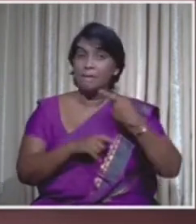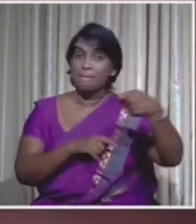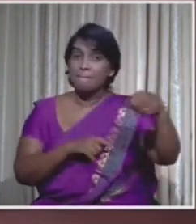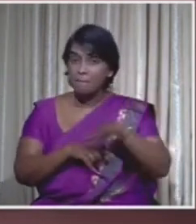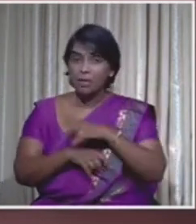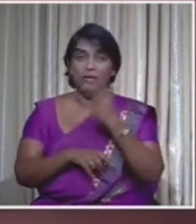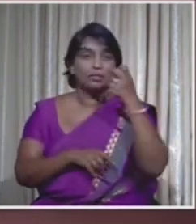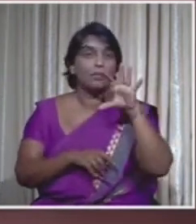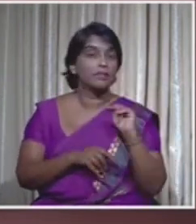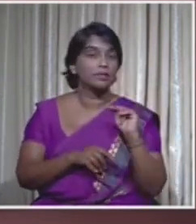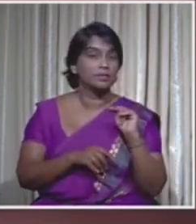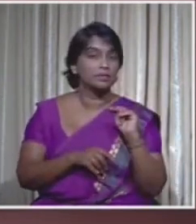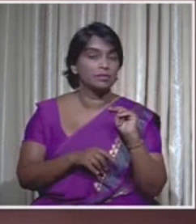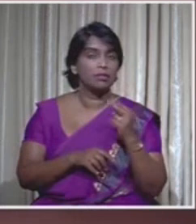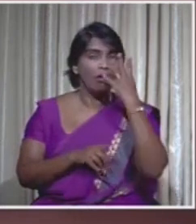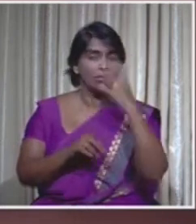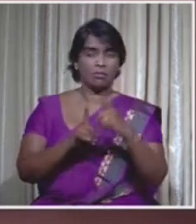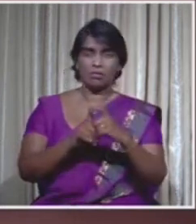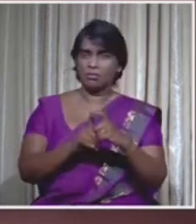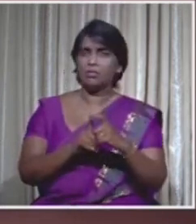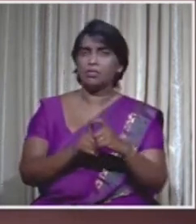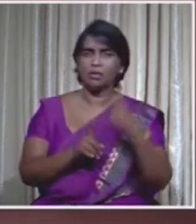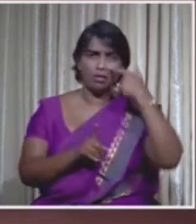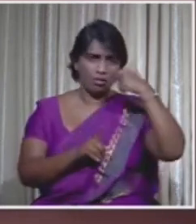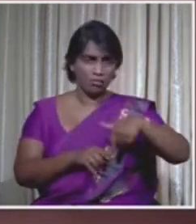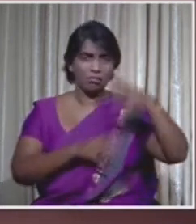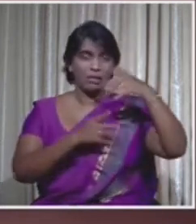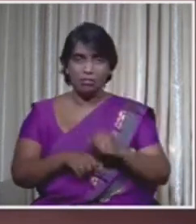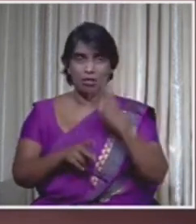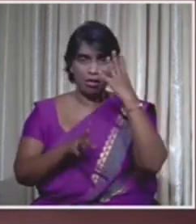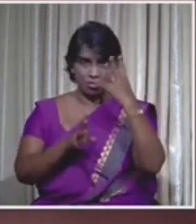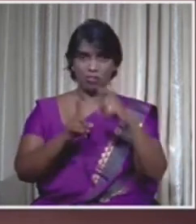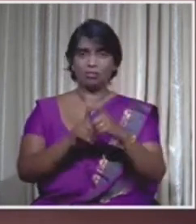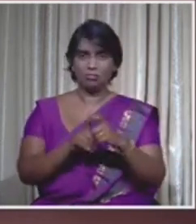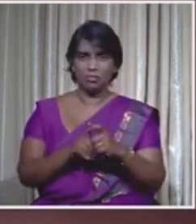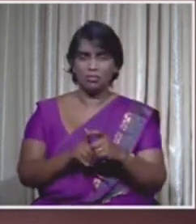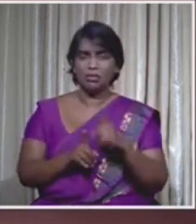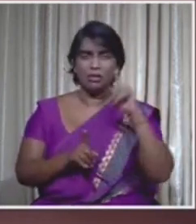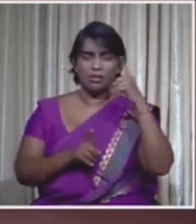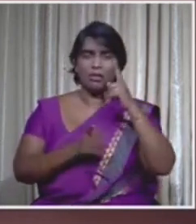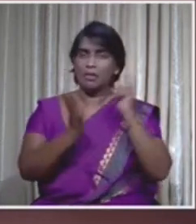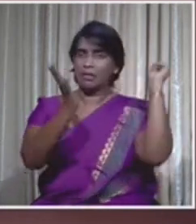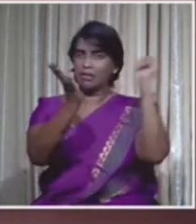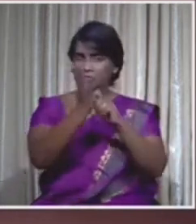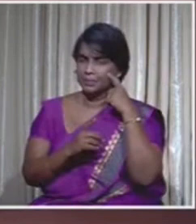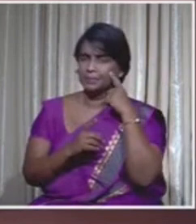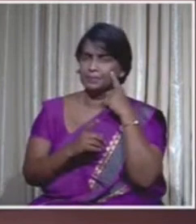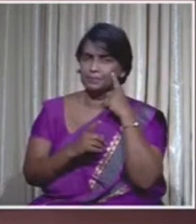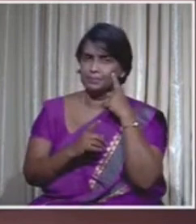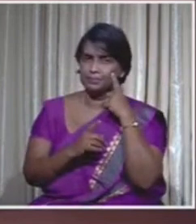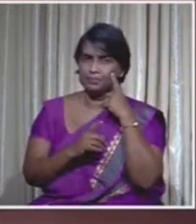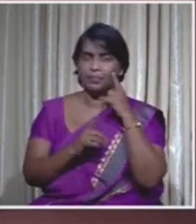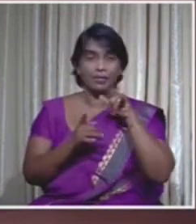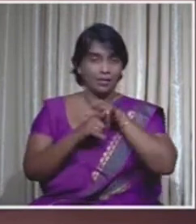තියෙන්නේ 2520ට 4 ගුණයකට මේ ඉන්දියාවේ නම් මෙහෙට බඩු ගේන්න 4 ගුණය තමුනාසලා පළවෙනි ඇනුම් කරා අර මට මතකයි ඒ